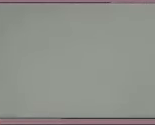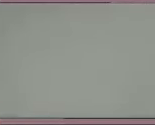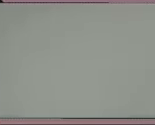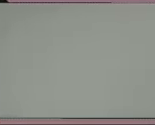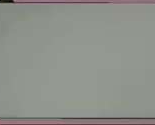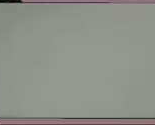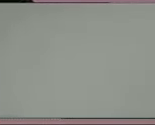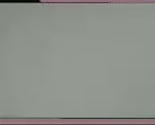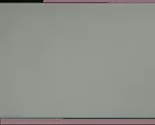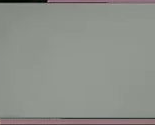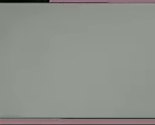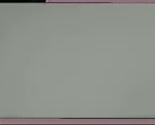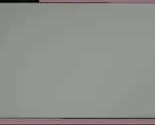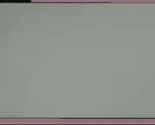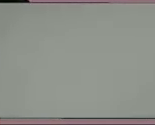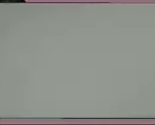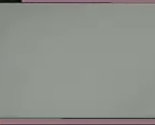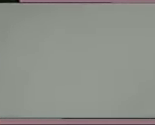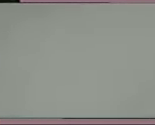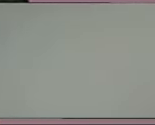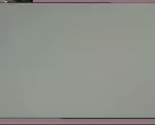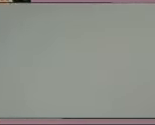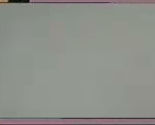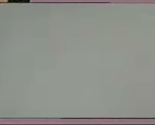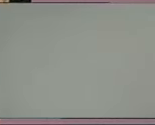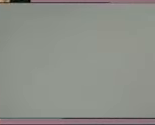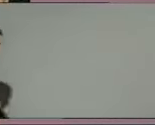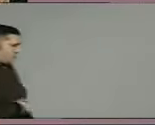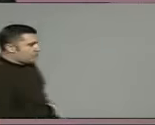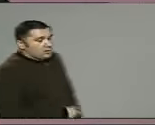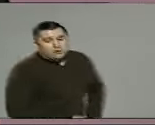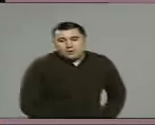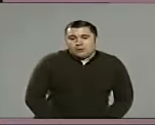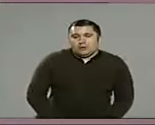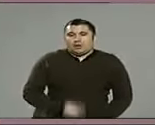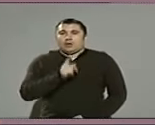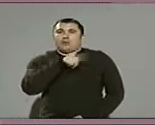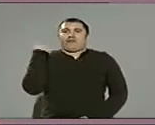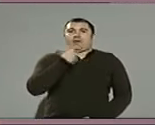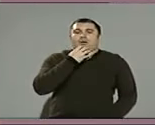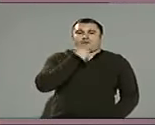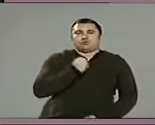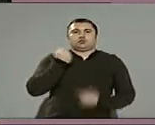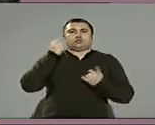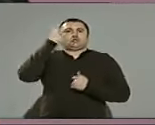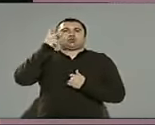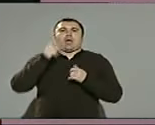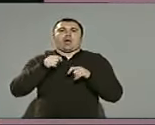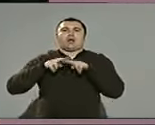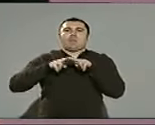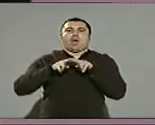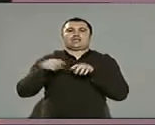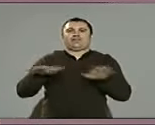Experten dafür, den Kapitalismus zu bändigen. Wir wollen, dass die soziale Marktwirtschaft zurückerobert wird. Das ist übrigens